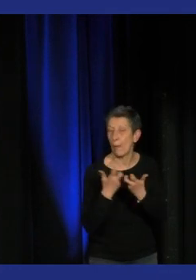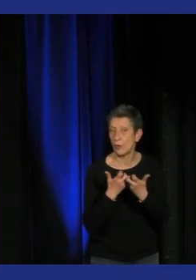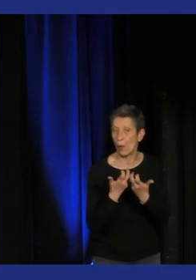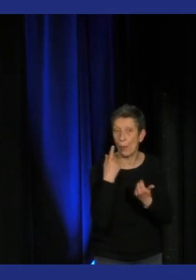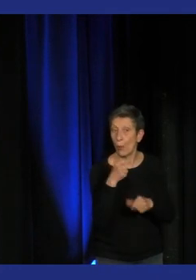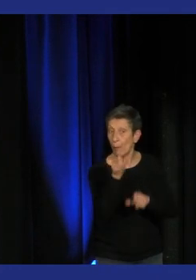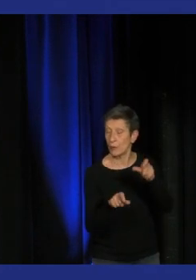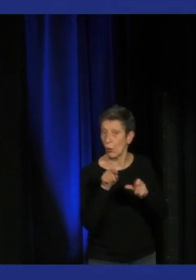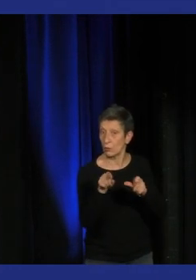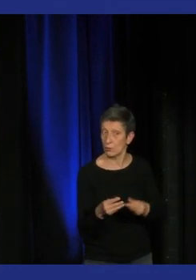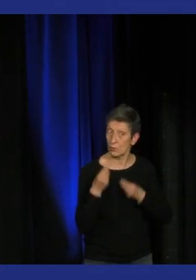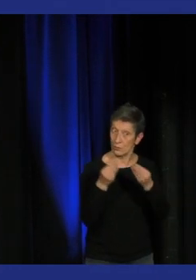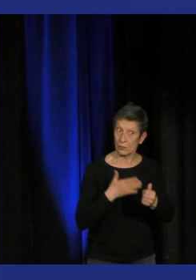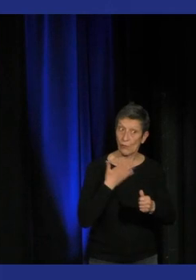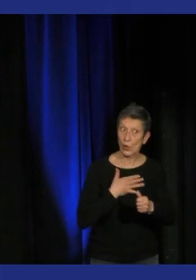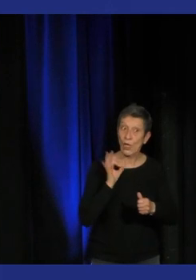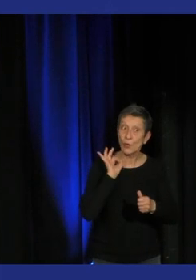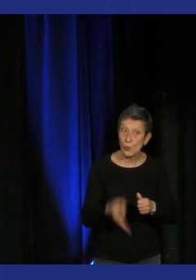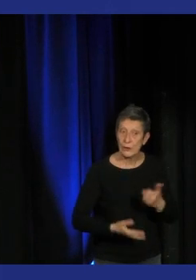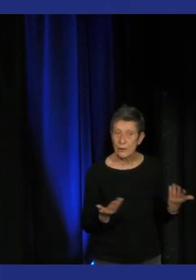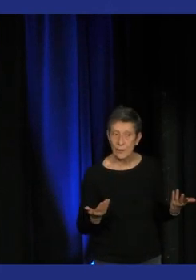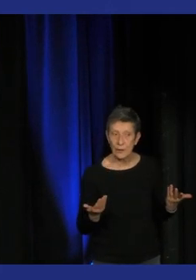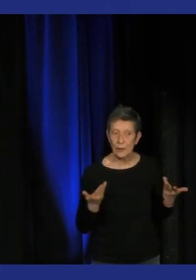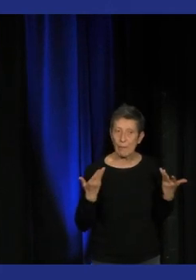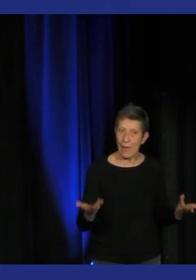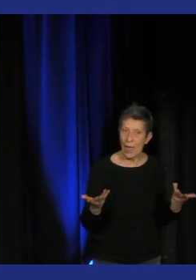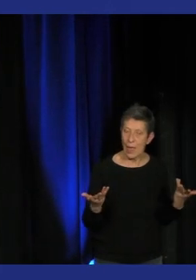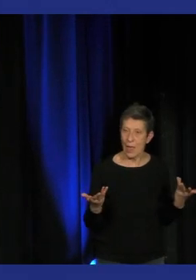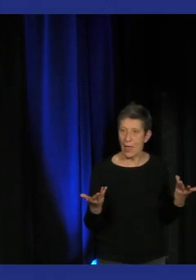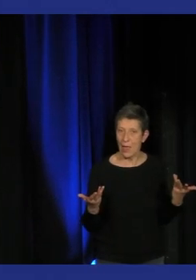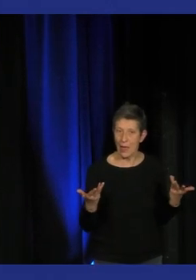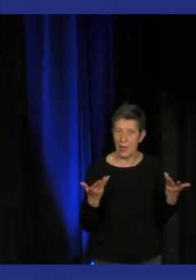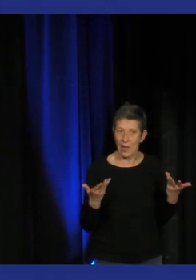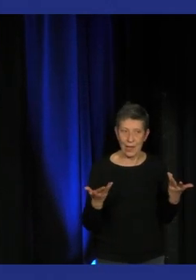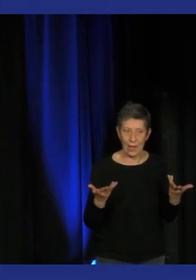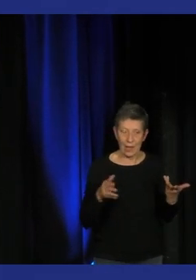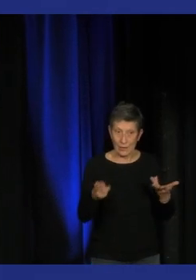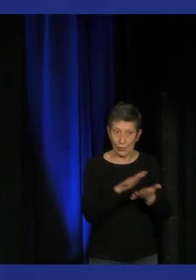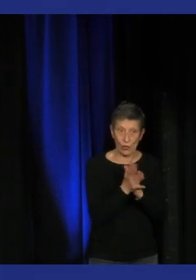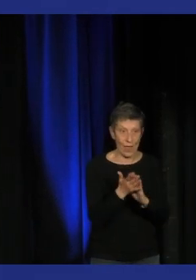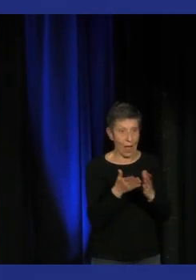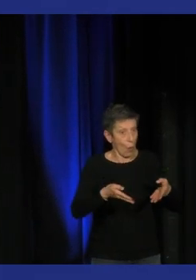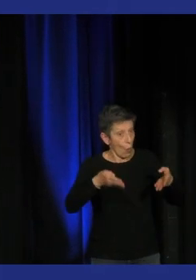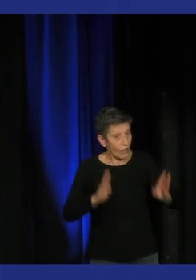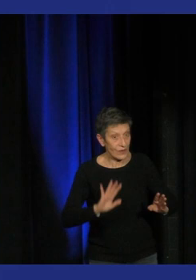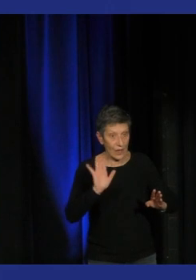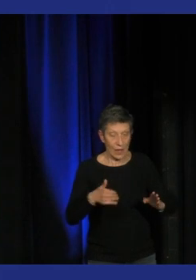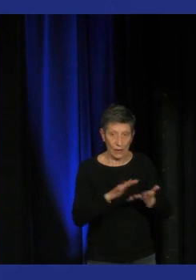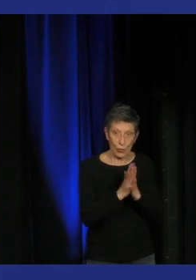aussi de s'invalider en officialisant cette invalidation. Donc effectivement, c'est des bonnes